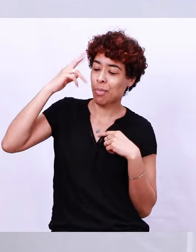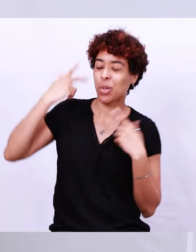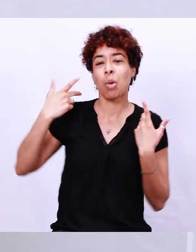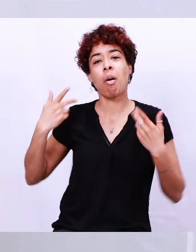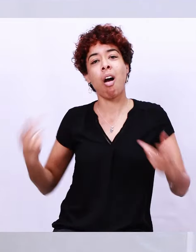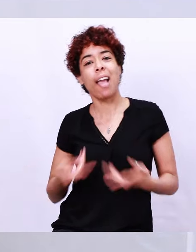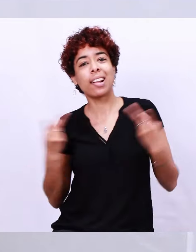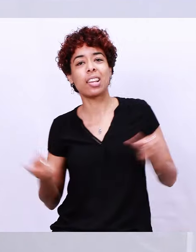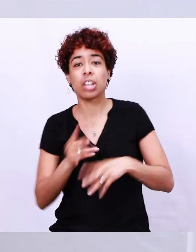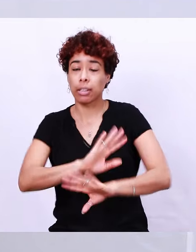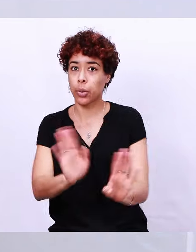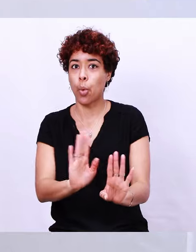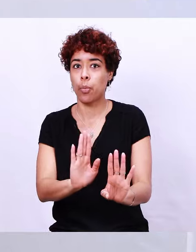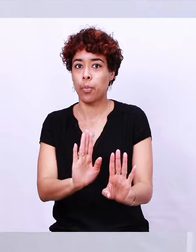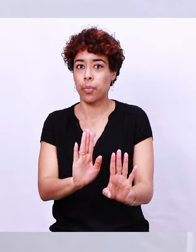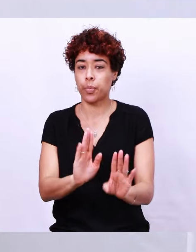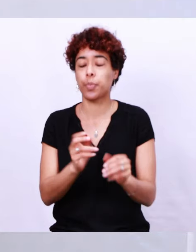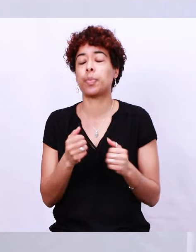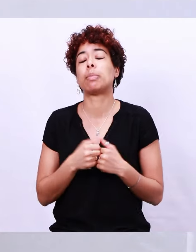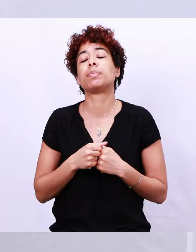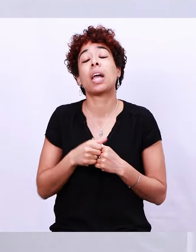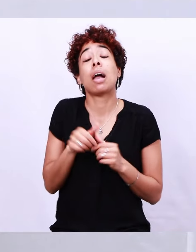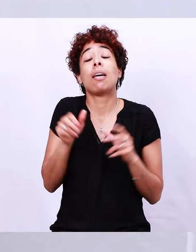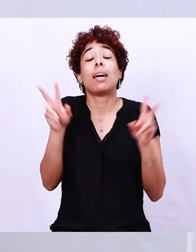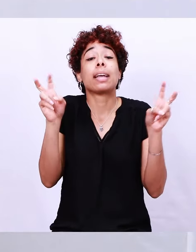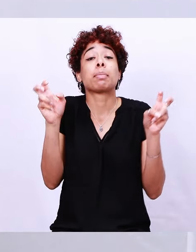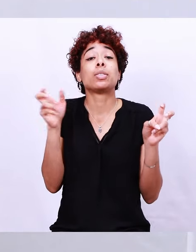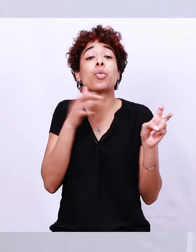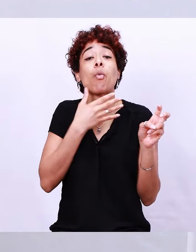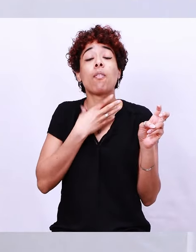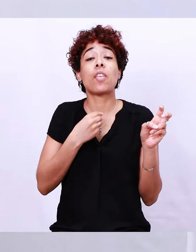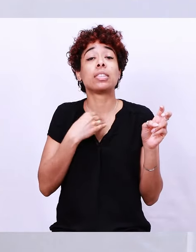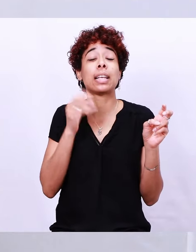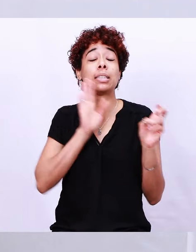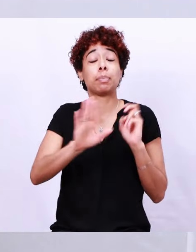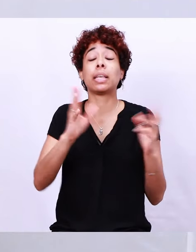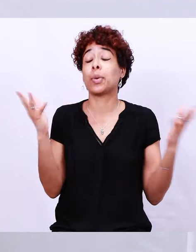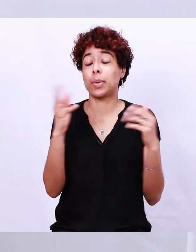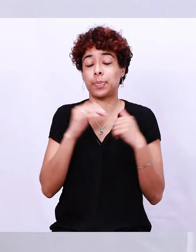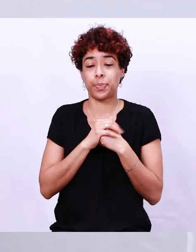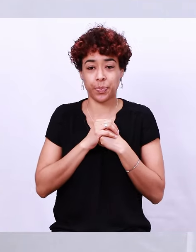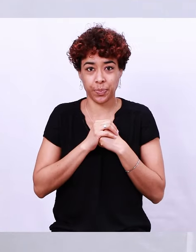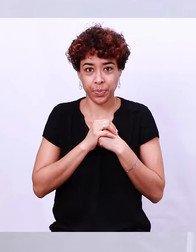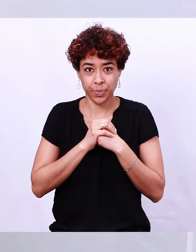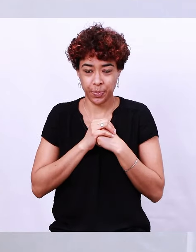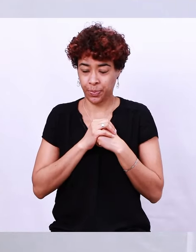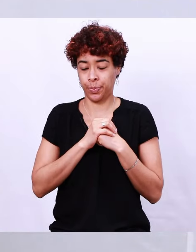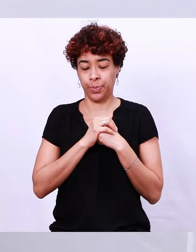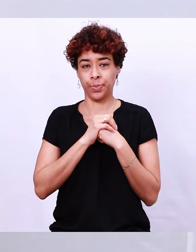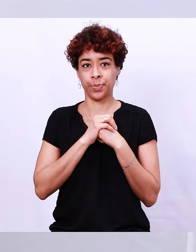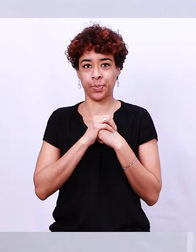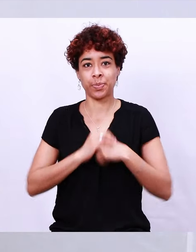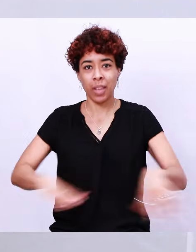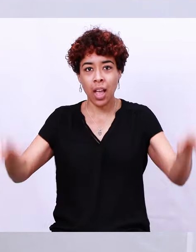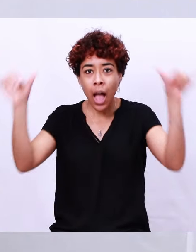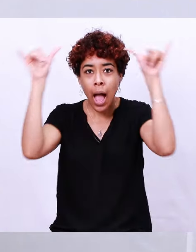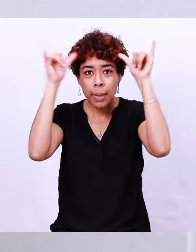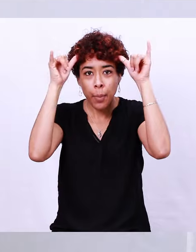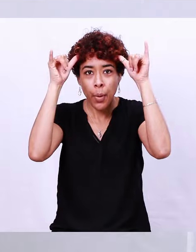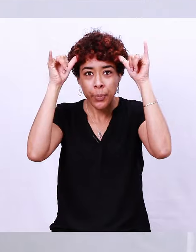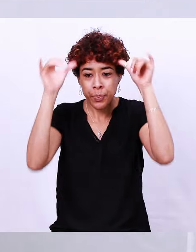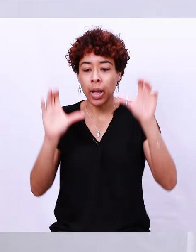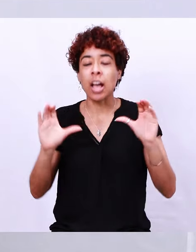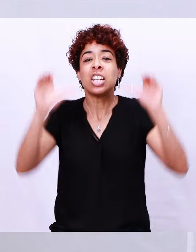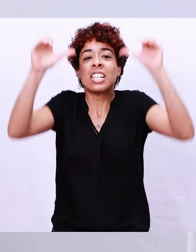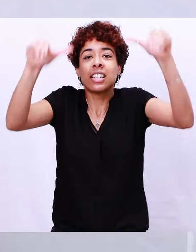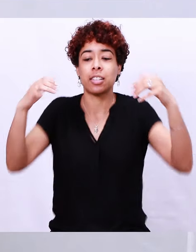n'importe comment comme on dit dans notre expression française on fait pas passer la les bœs avant la charrue en fait il y a toujours un